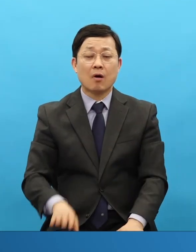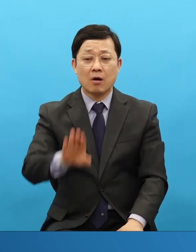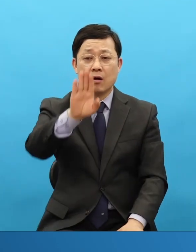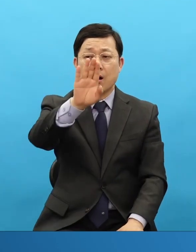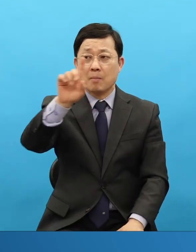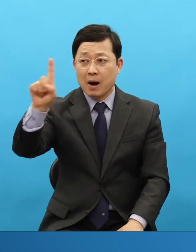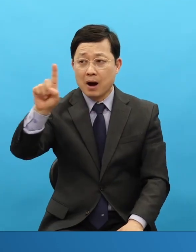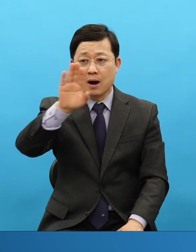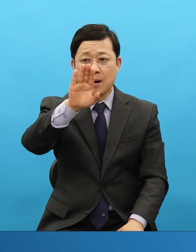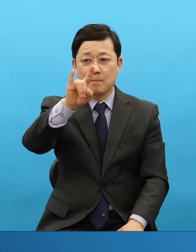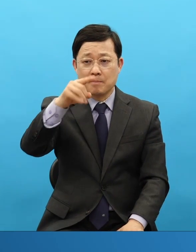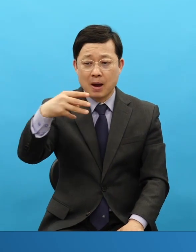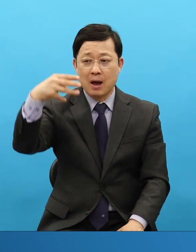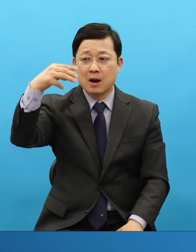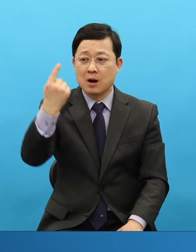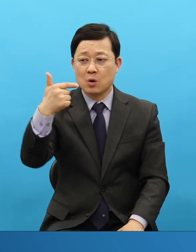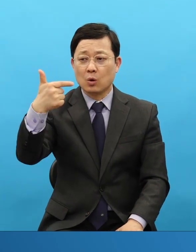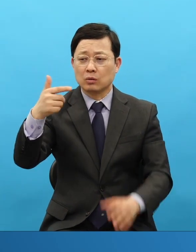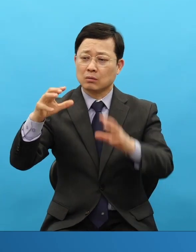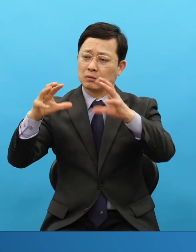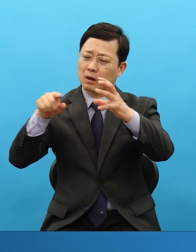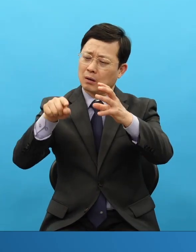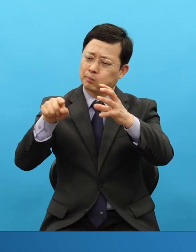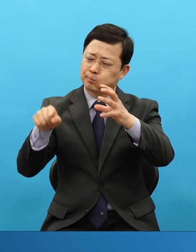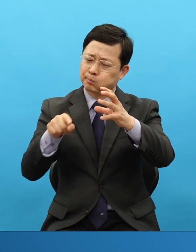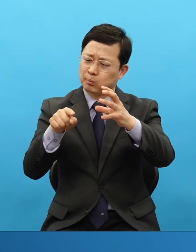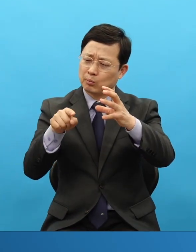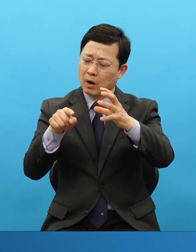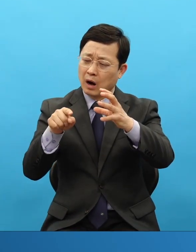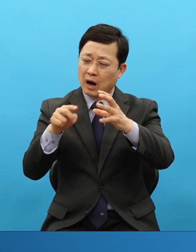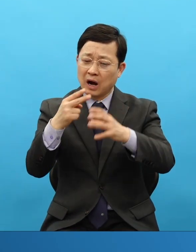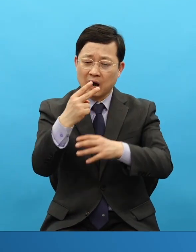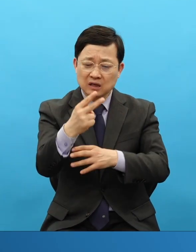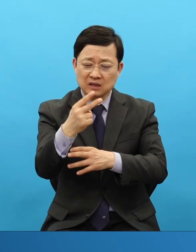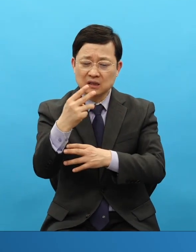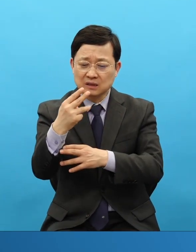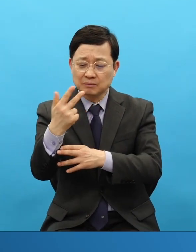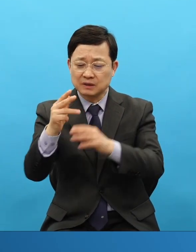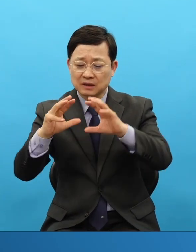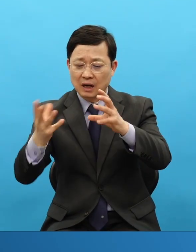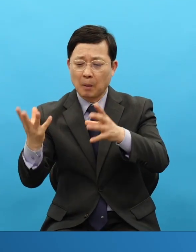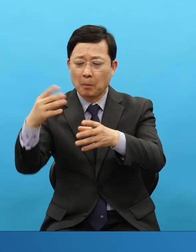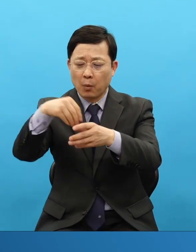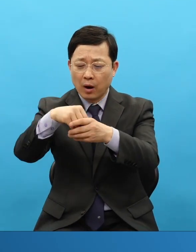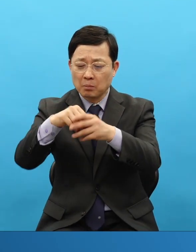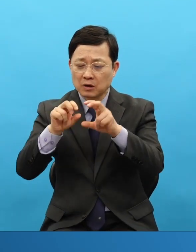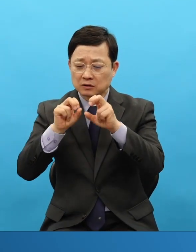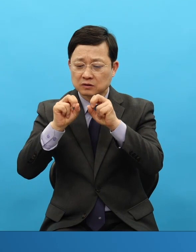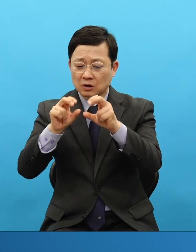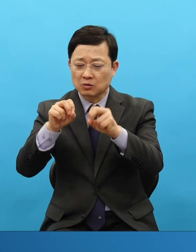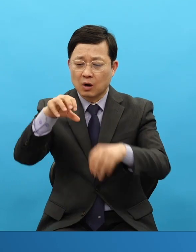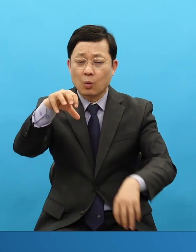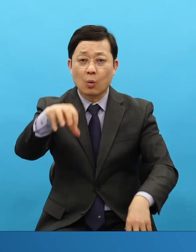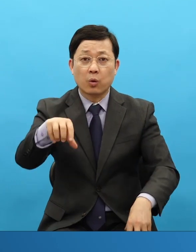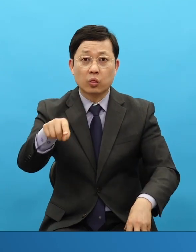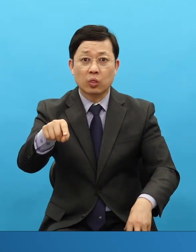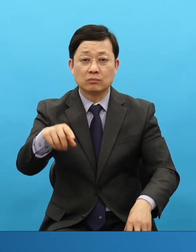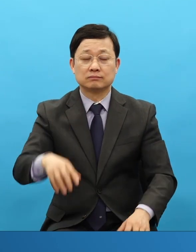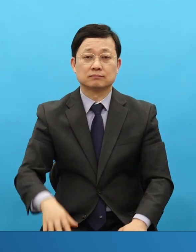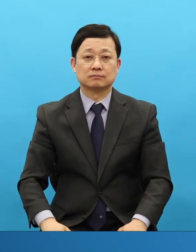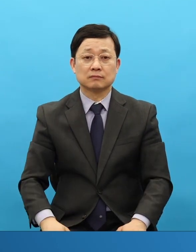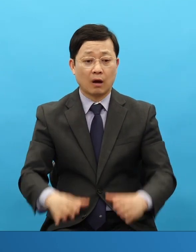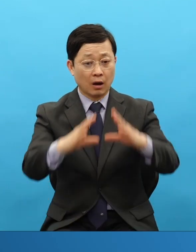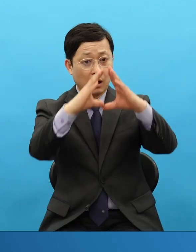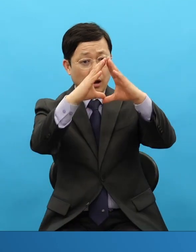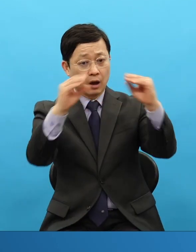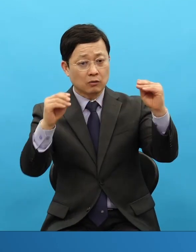237 선교하는 지역이니까. Because it is a place where you 꼭 could do 깨달아야 됩니다. 237 missions. You must realize. 왜 애굽입니까? Why